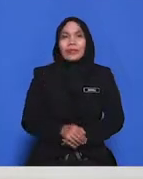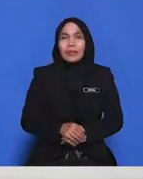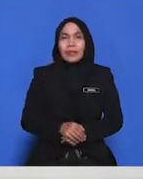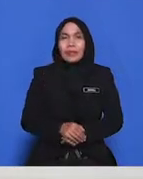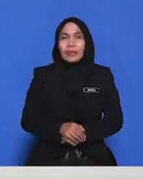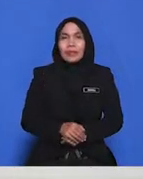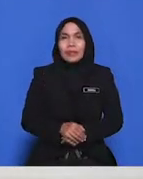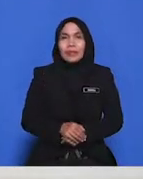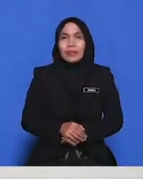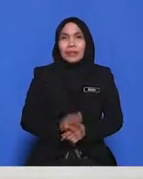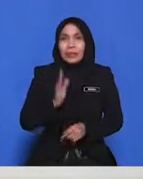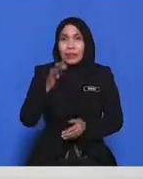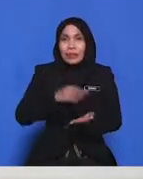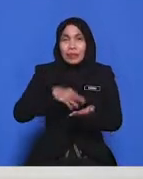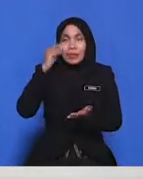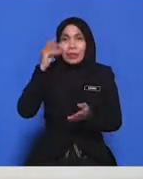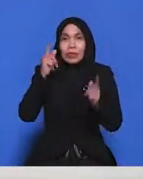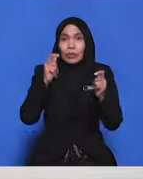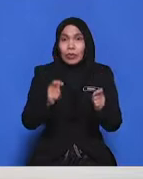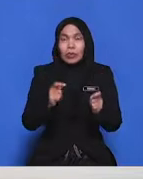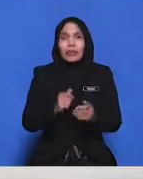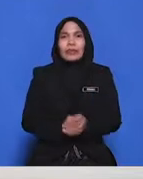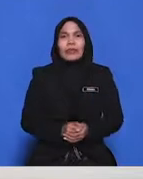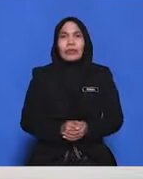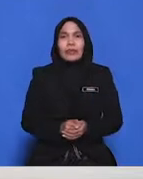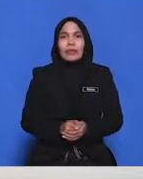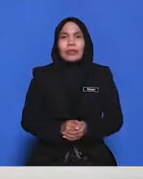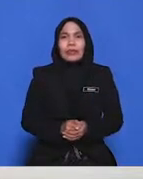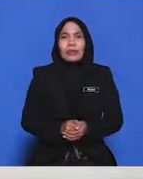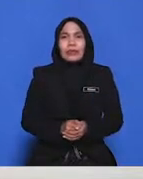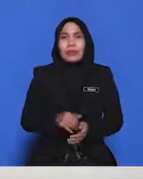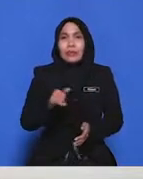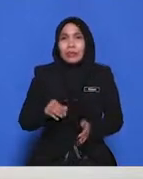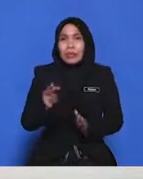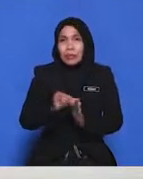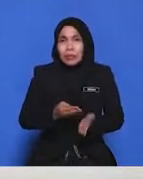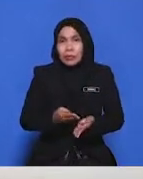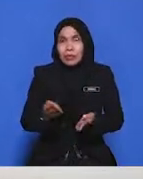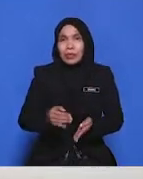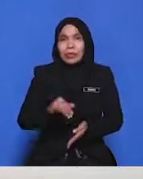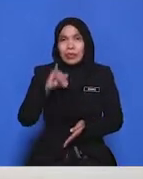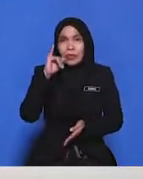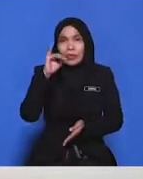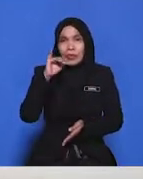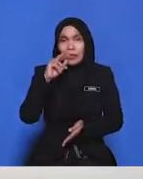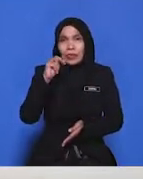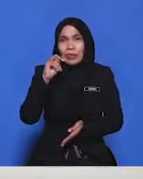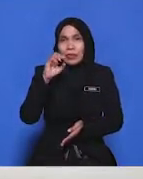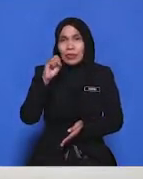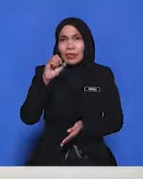inspirasi kepada kita umat Islam untuk menguasai dunia, tetapi dalam masa yang